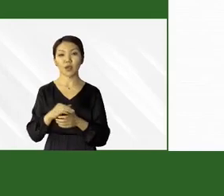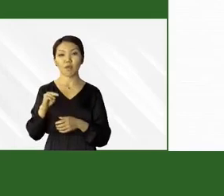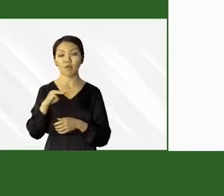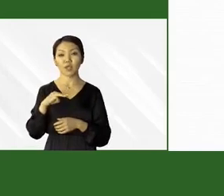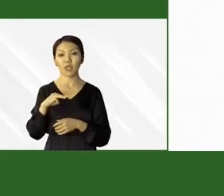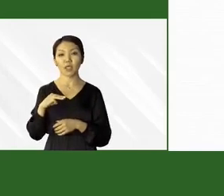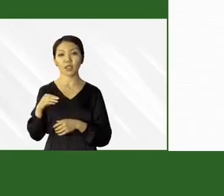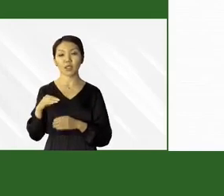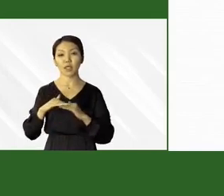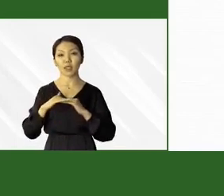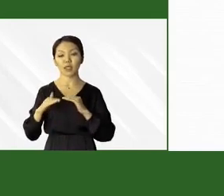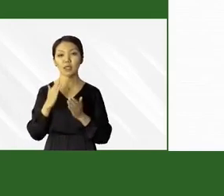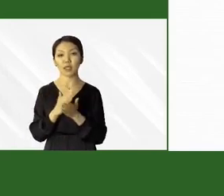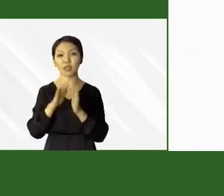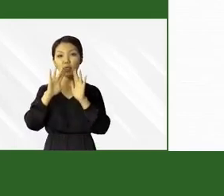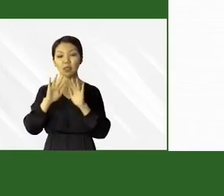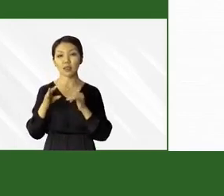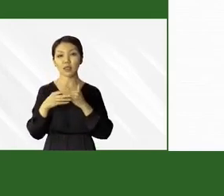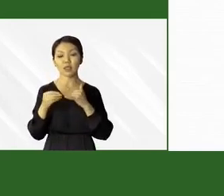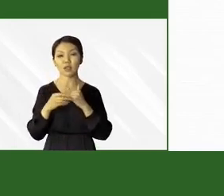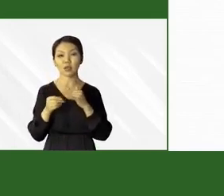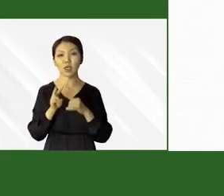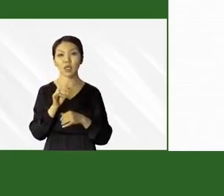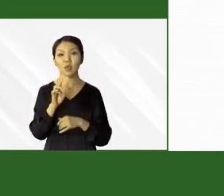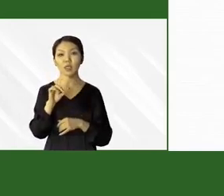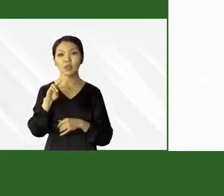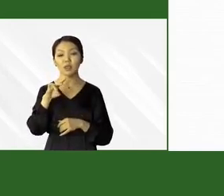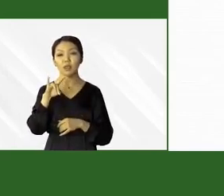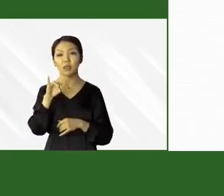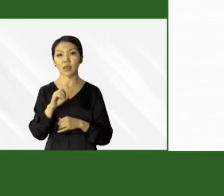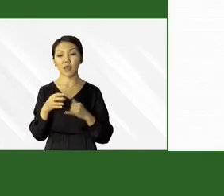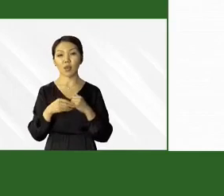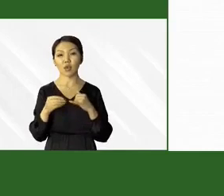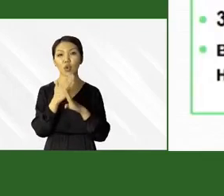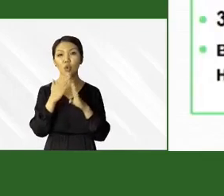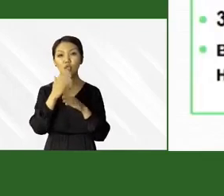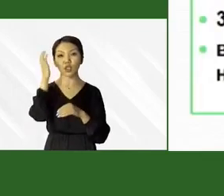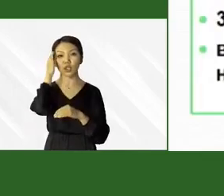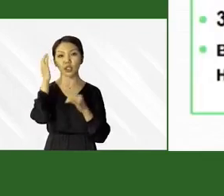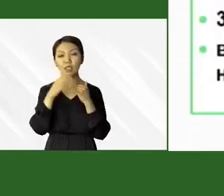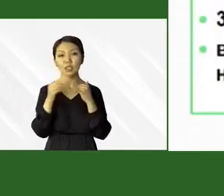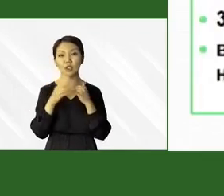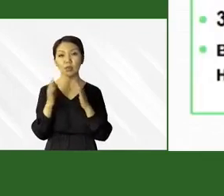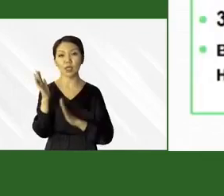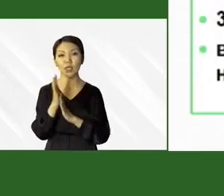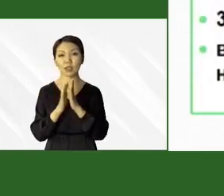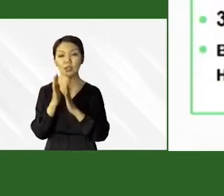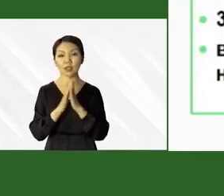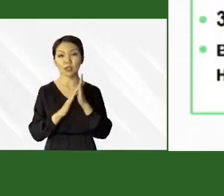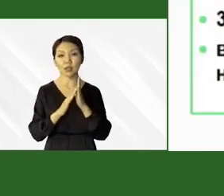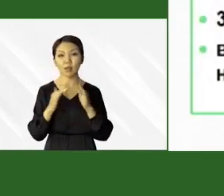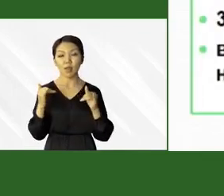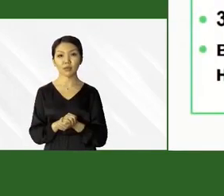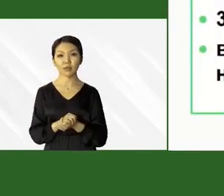распространены сероземы. На склонах гор карбонатные почвы и горные черноземы. Растительность распределена по